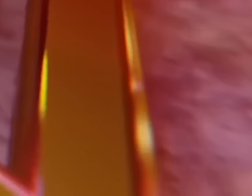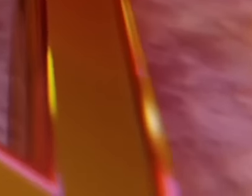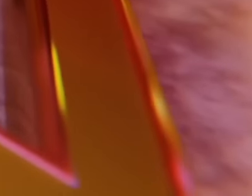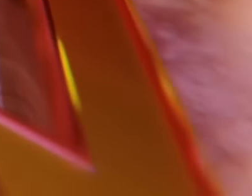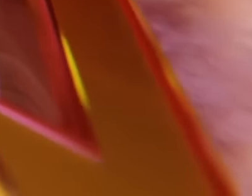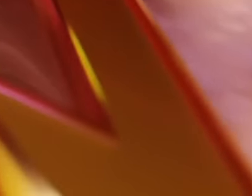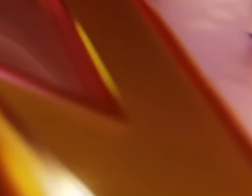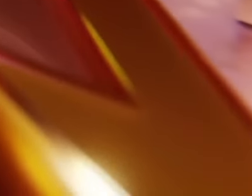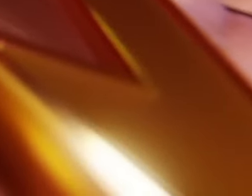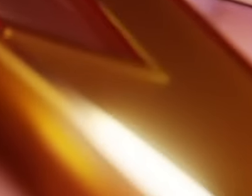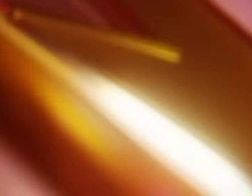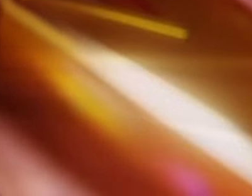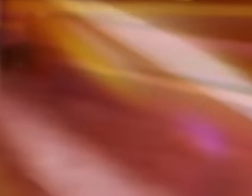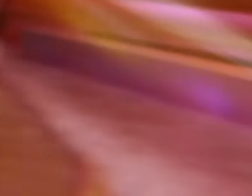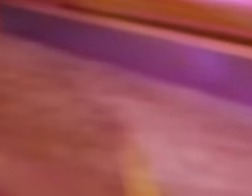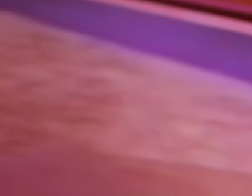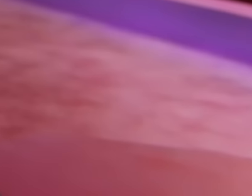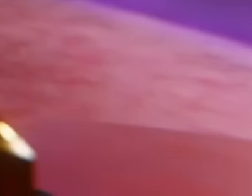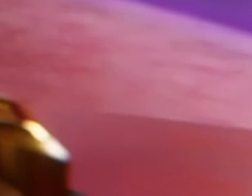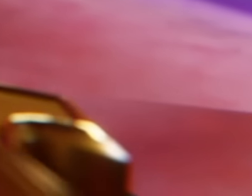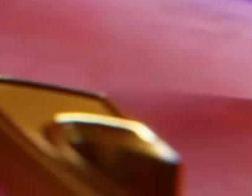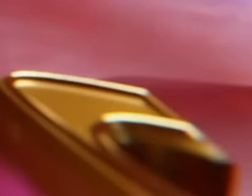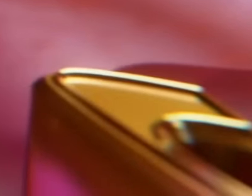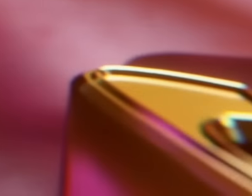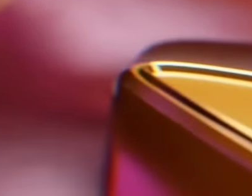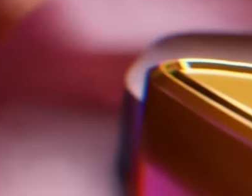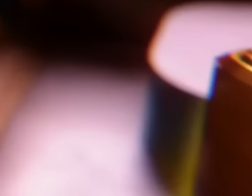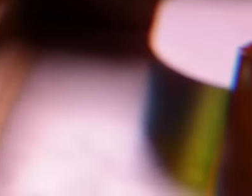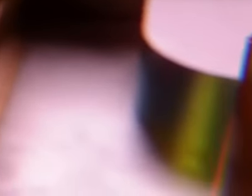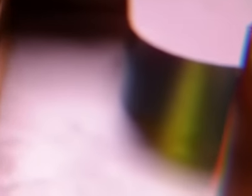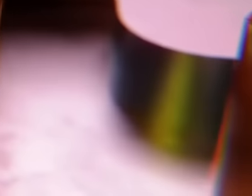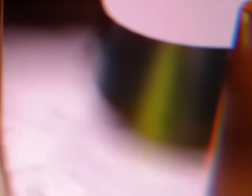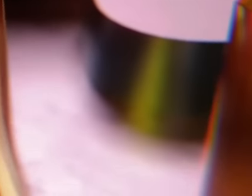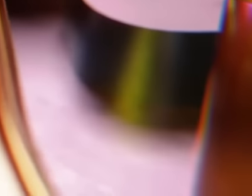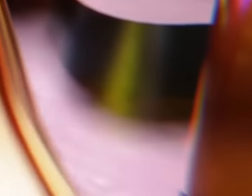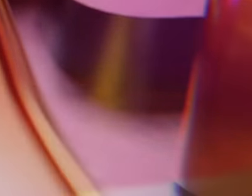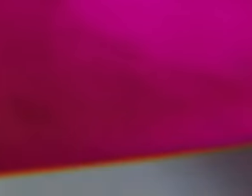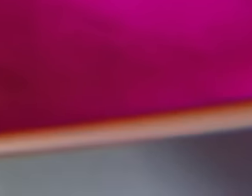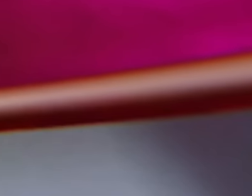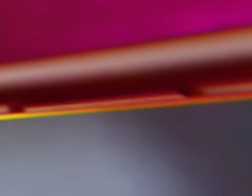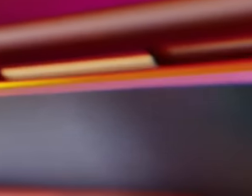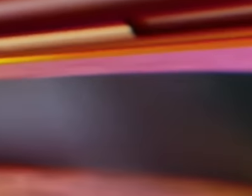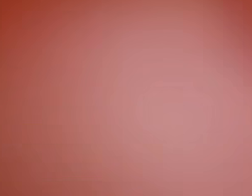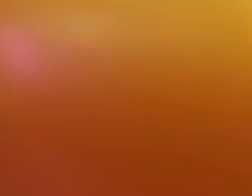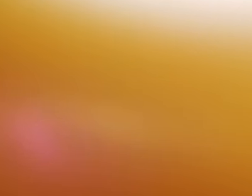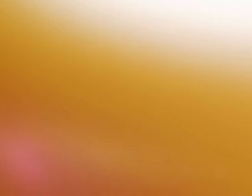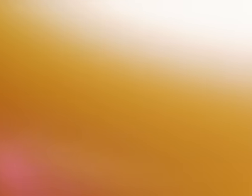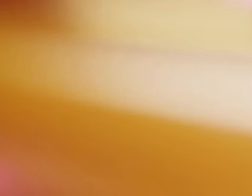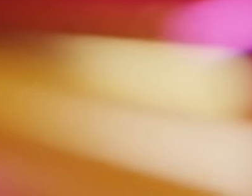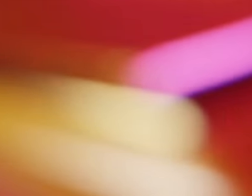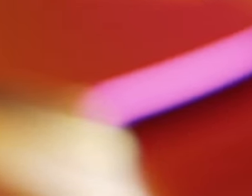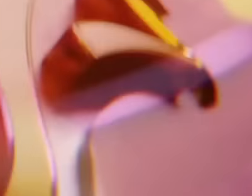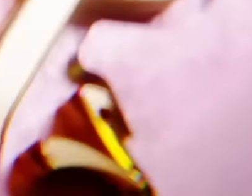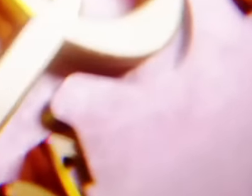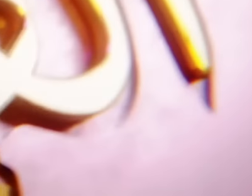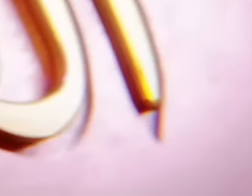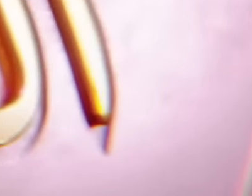حجتين يا رب العالمين.